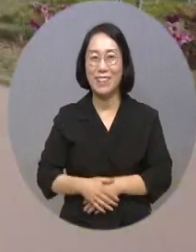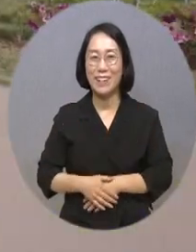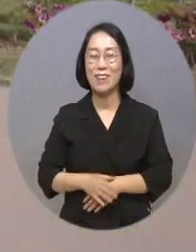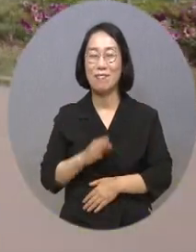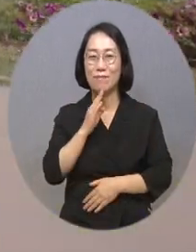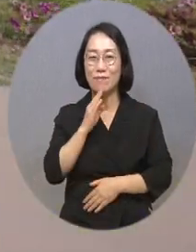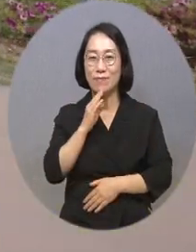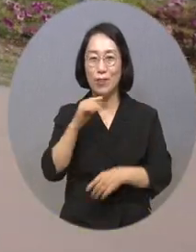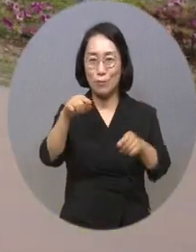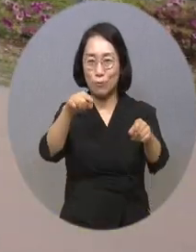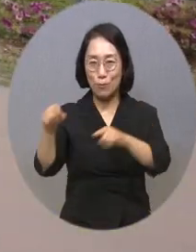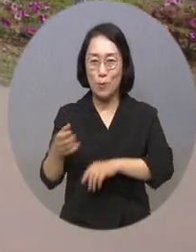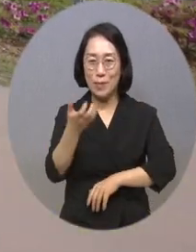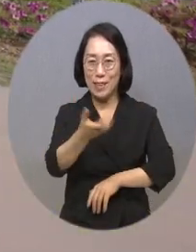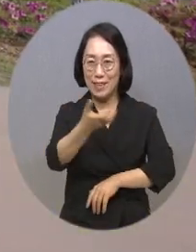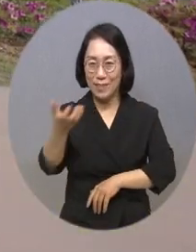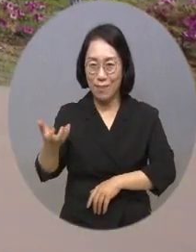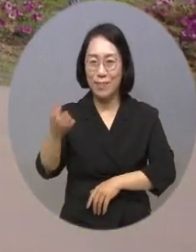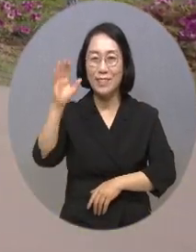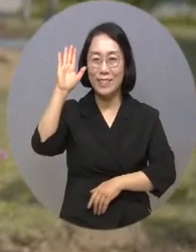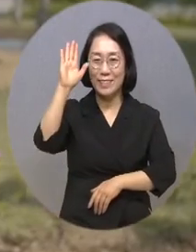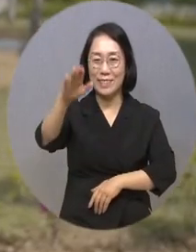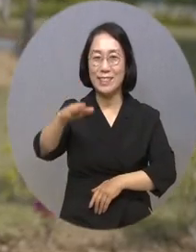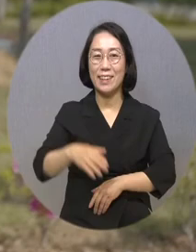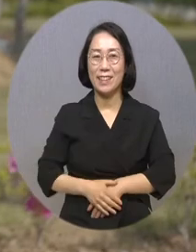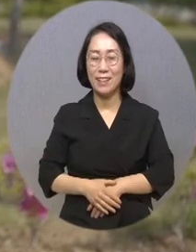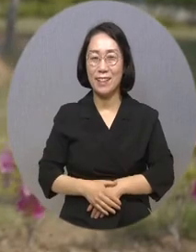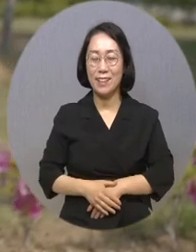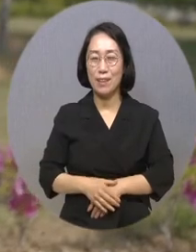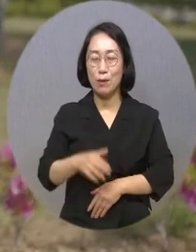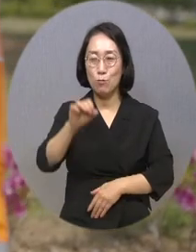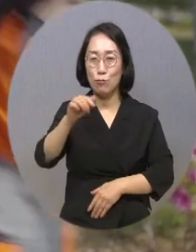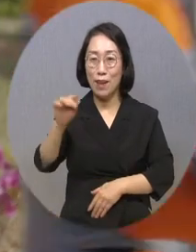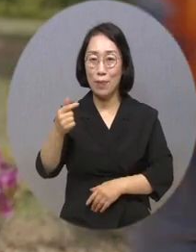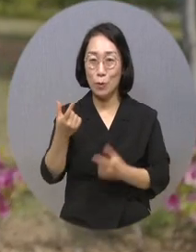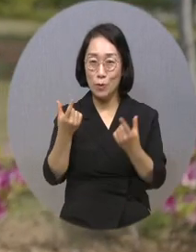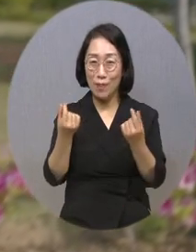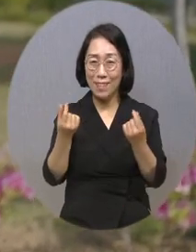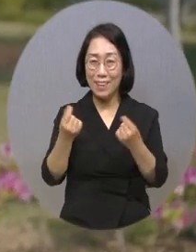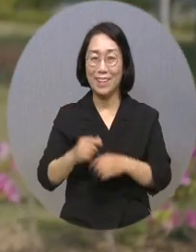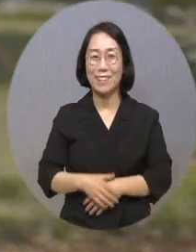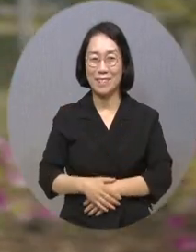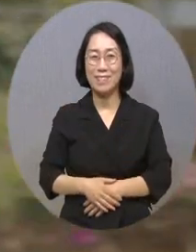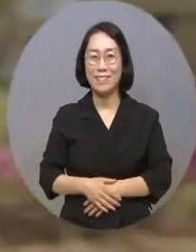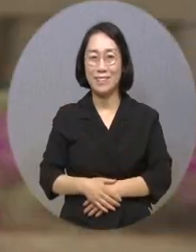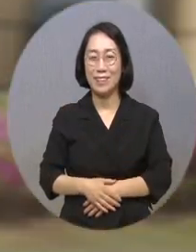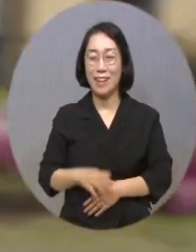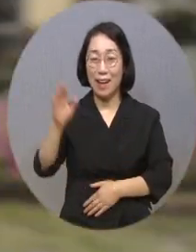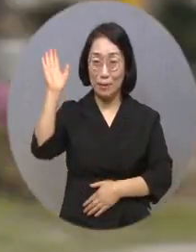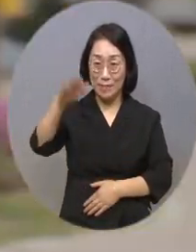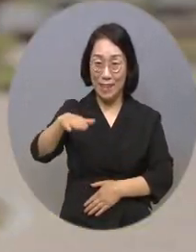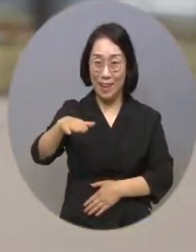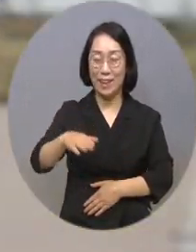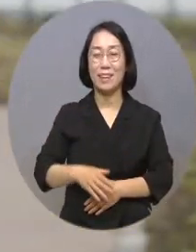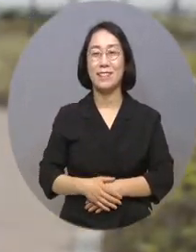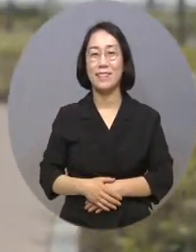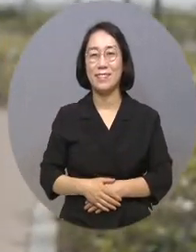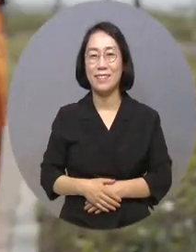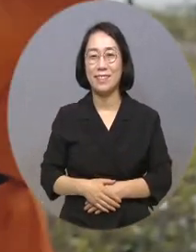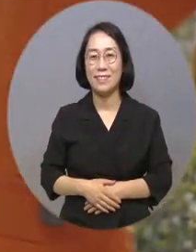국토대장정 출발! 아 출발. 그 너무 무한도전이다. 그치? 같이 미안. 미디어 국토대장정 우리 같이. 미디어 국토대장정 렛츠고!